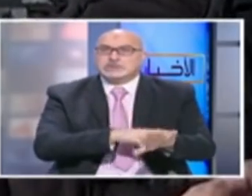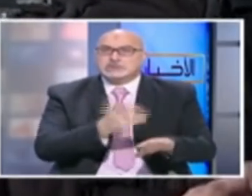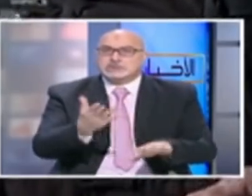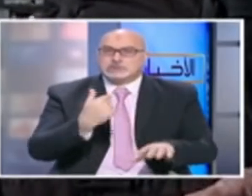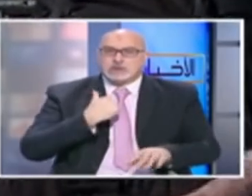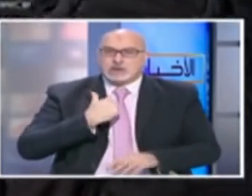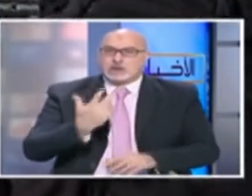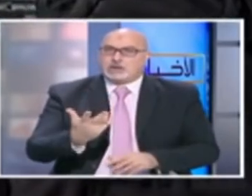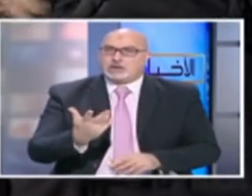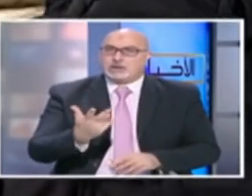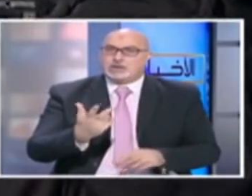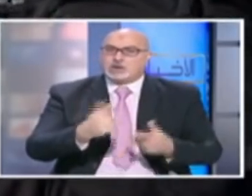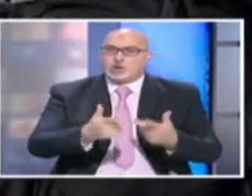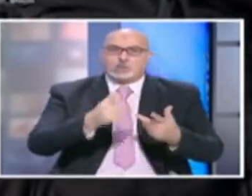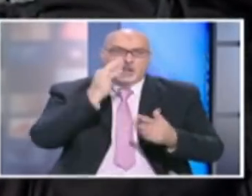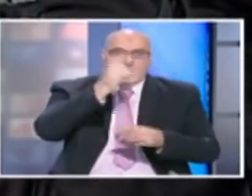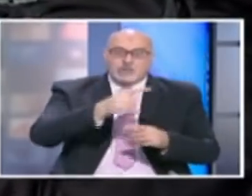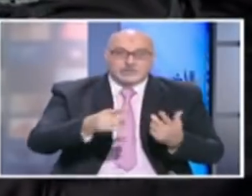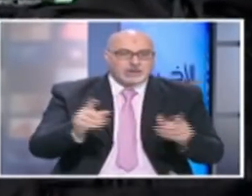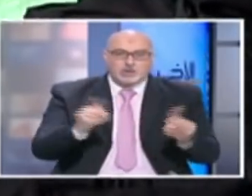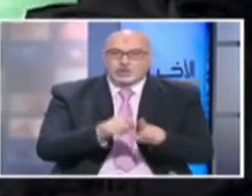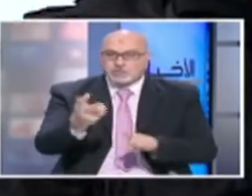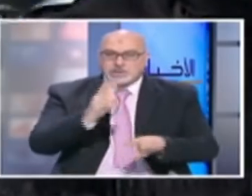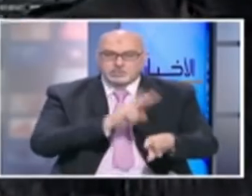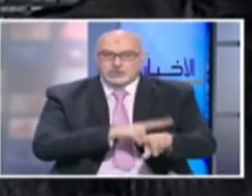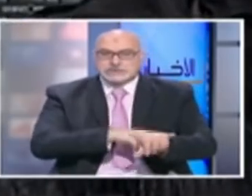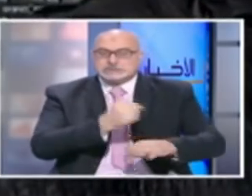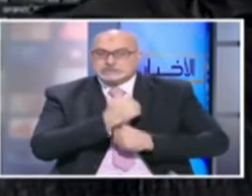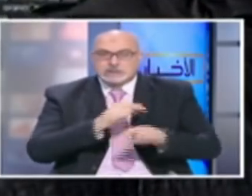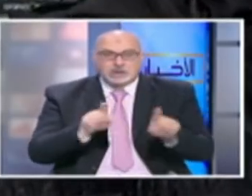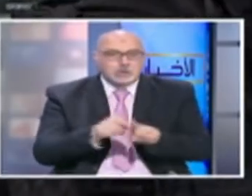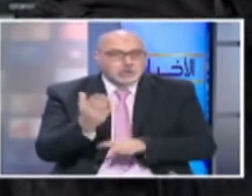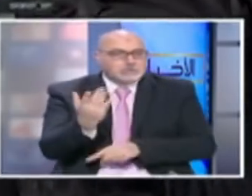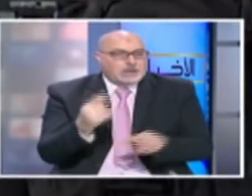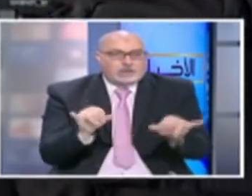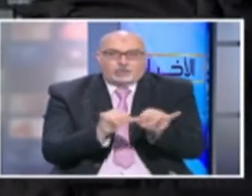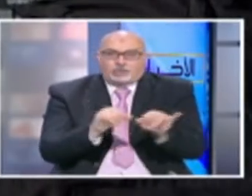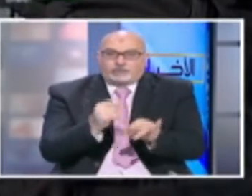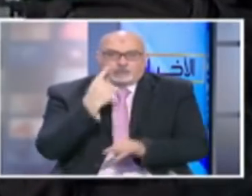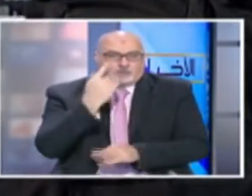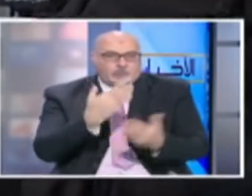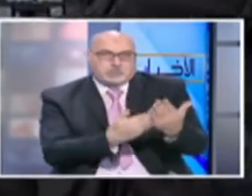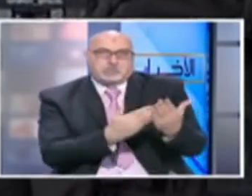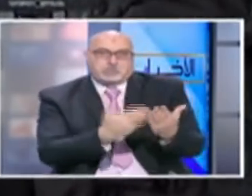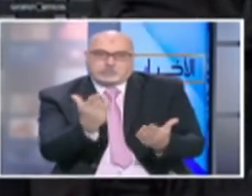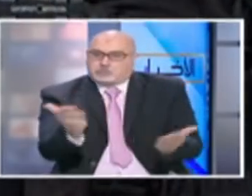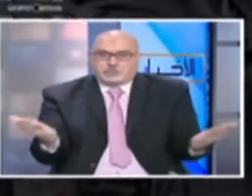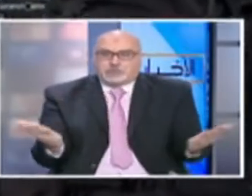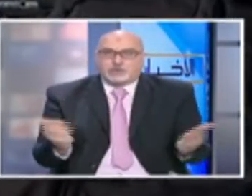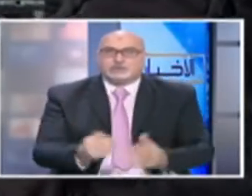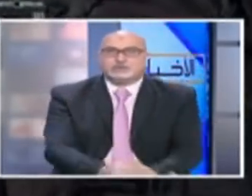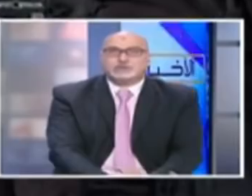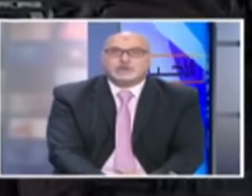الشعب المغربي خوتنا، ولكن لما يعود السلطات وتعدل النوع ما نقدروا نعود احنا هما خوت، ولا نقدروا نقبلوا يعدل شعبنا من كل